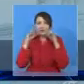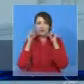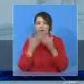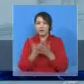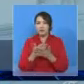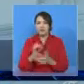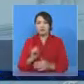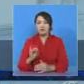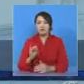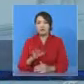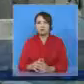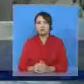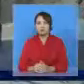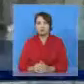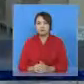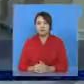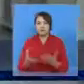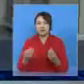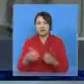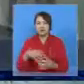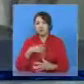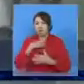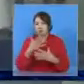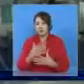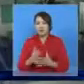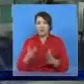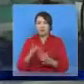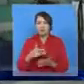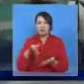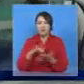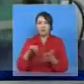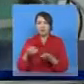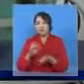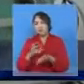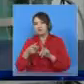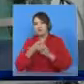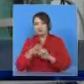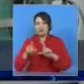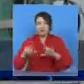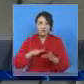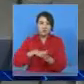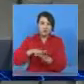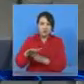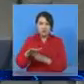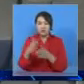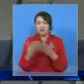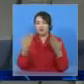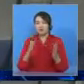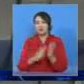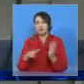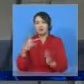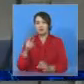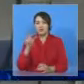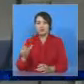ара қашықтықты сақтаған жөн. Тағы бір қорқынышты жайт, қаладағы инфекциялық стационарлар әнеміне толады. Қазір 91 адам